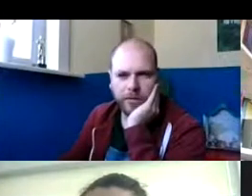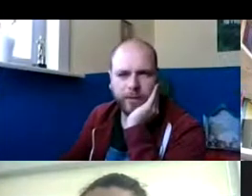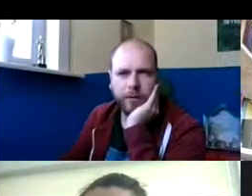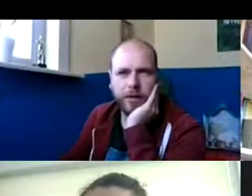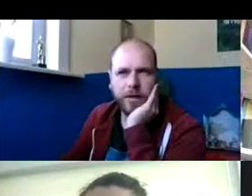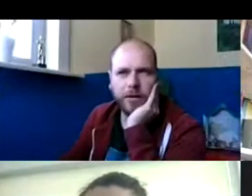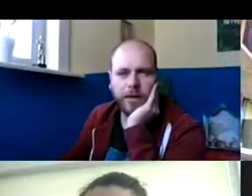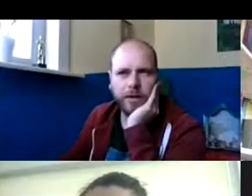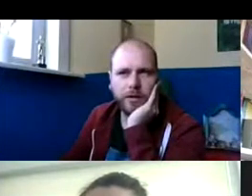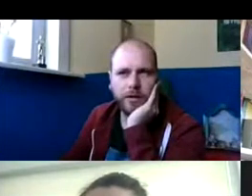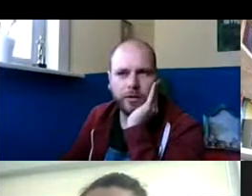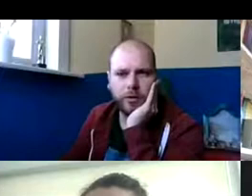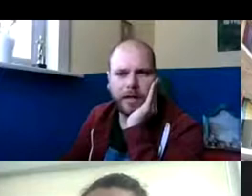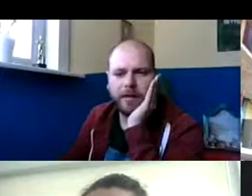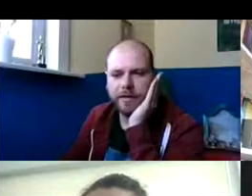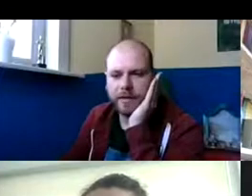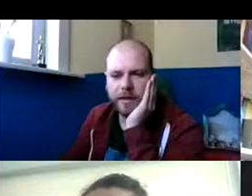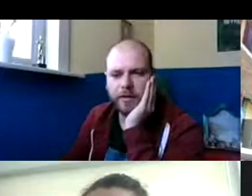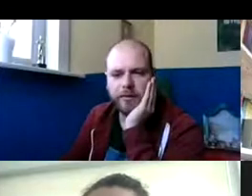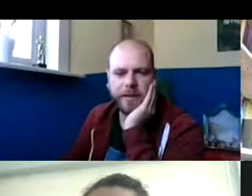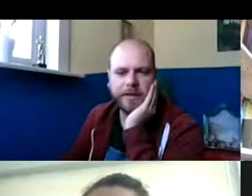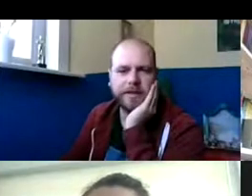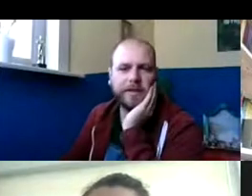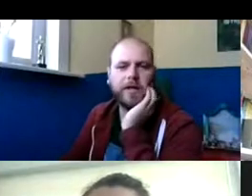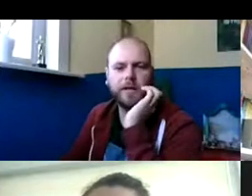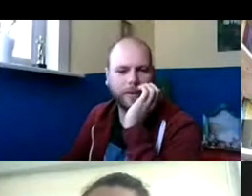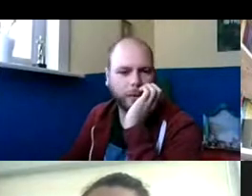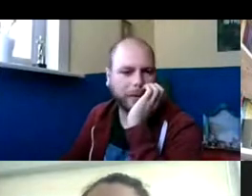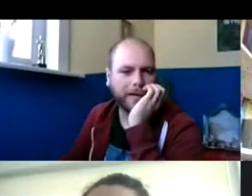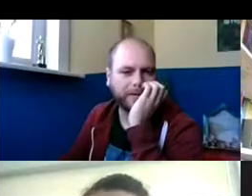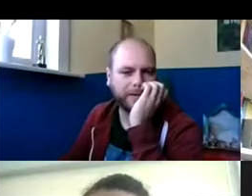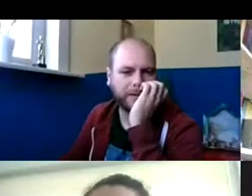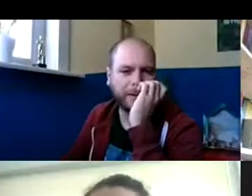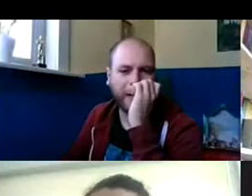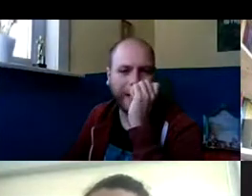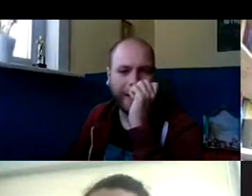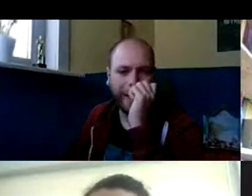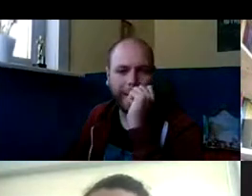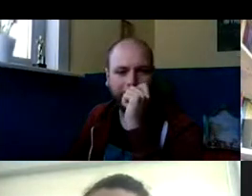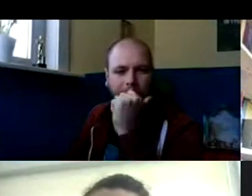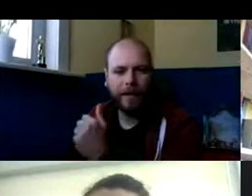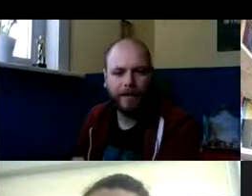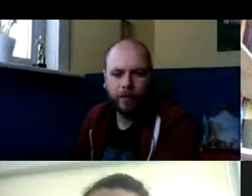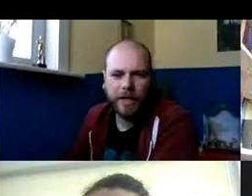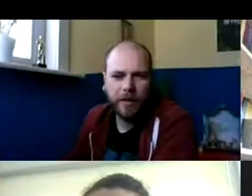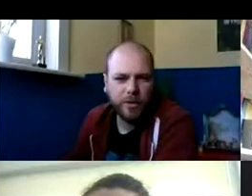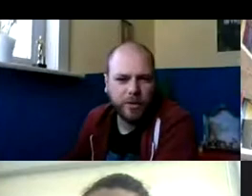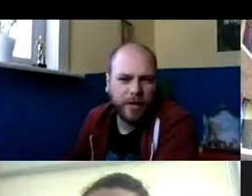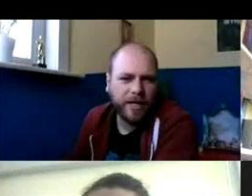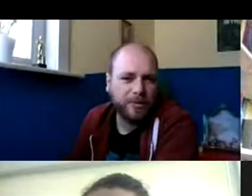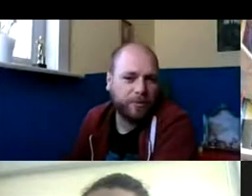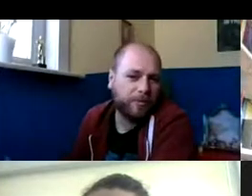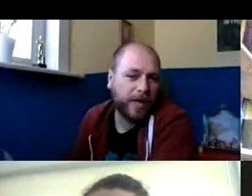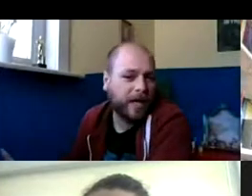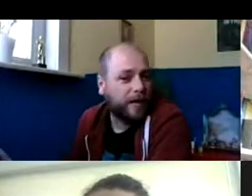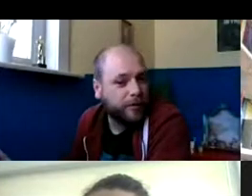Ja, want wat vorig jaar ook zo... Donderdagavond is zo echt wel een vaste animatorenavond of zo. Ja. En dan vorig jaar was ook zo, ja,